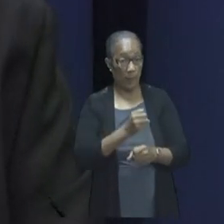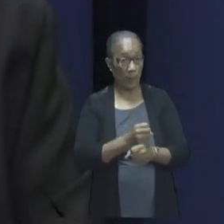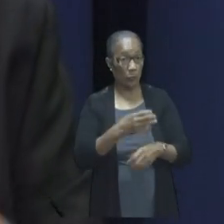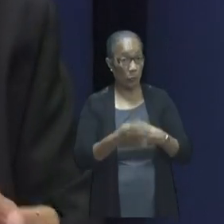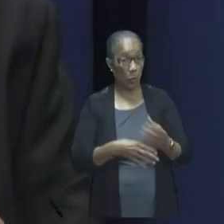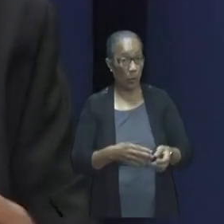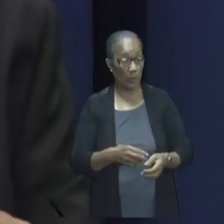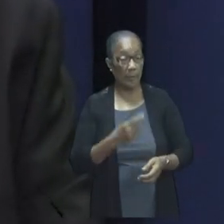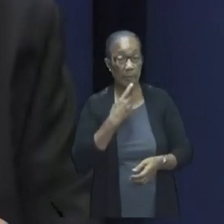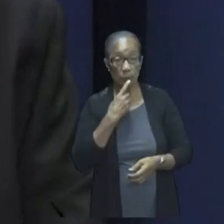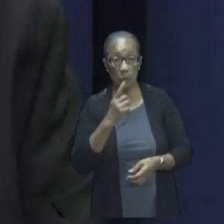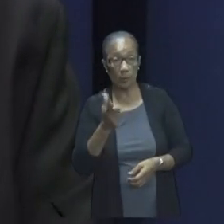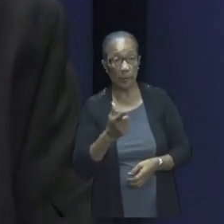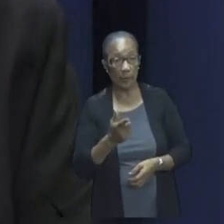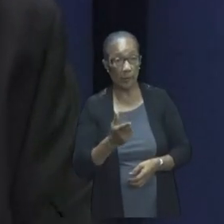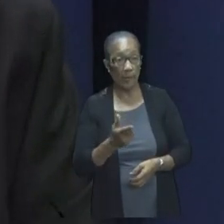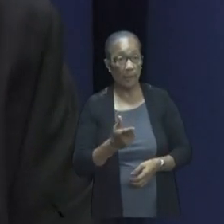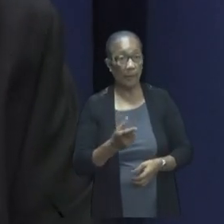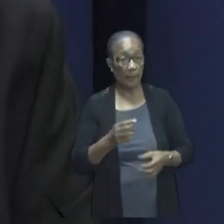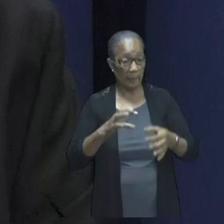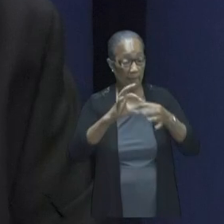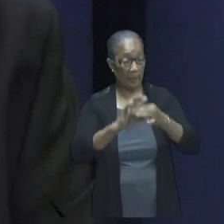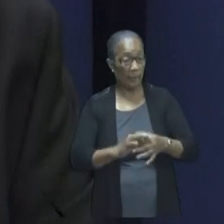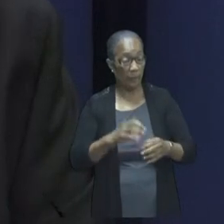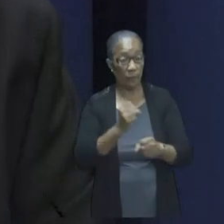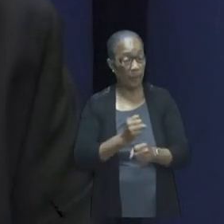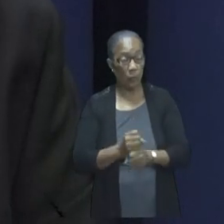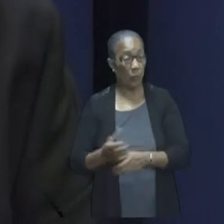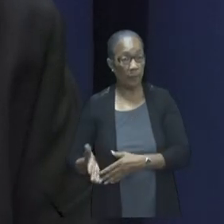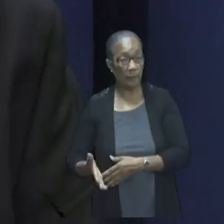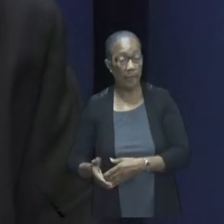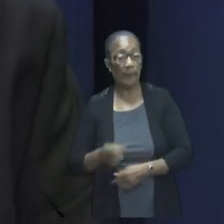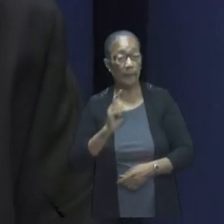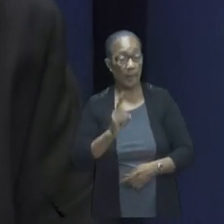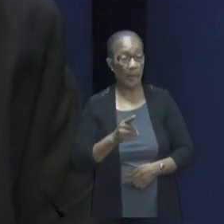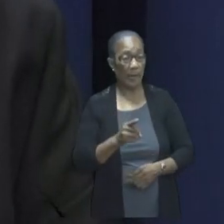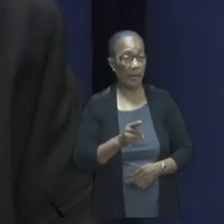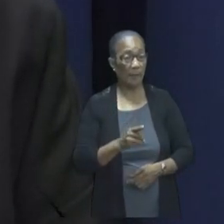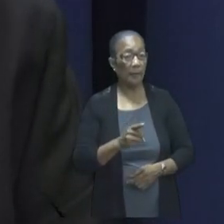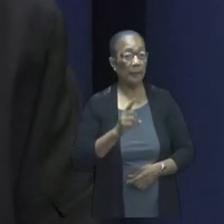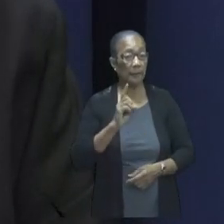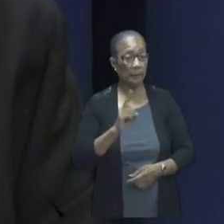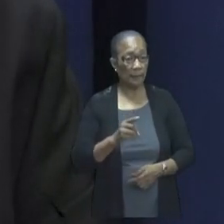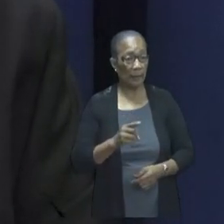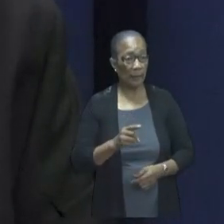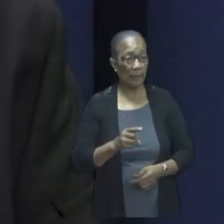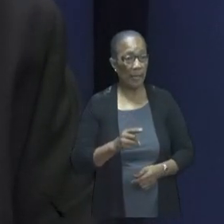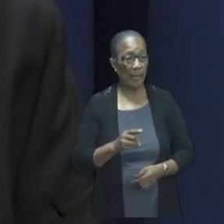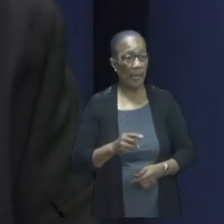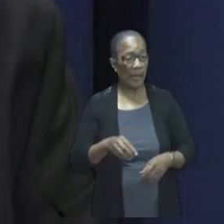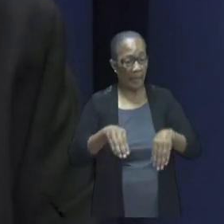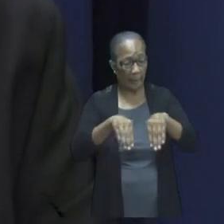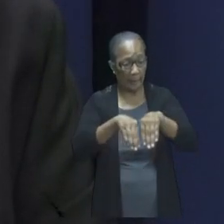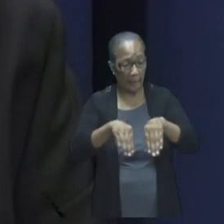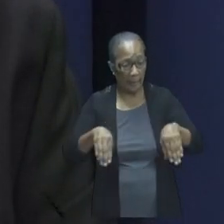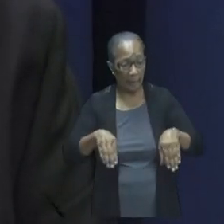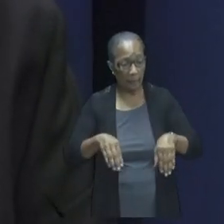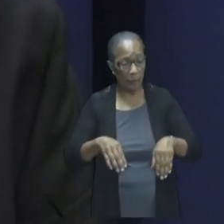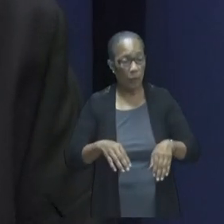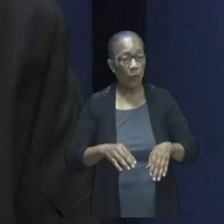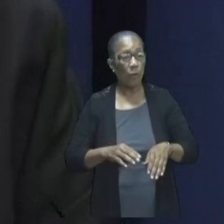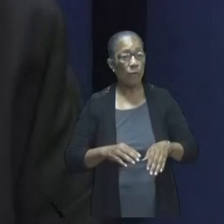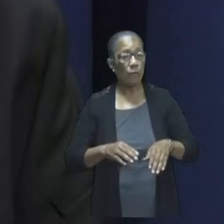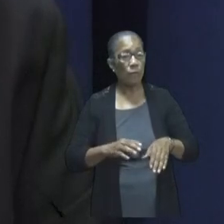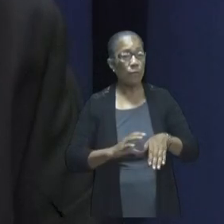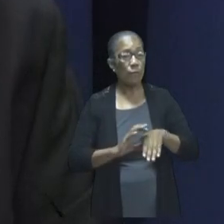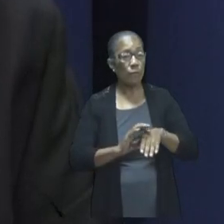wil dat nog niet zeggen dat het ergens in een fabriek wordt gedaan of zo maar dat er voor randvoorwaarden zijn want dat kunnen praten